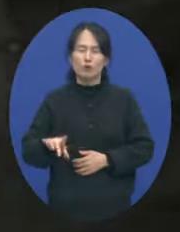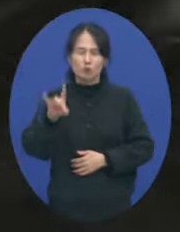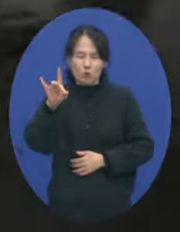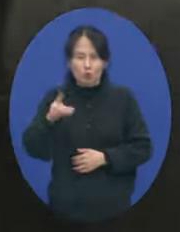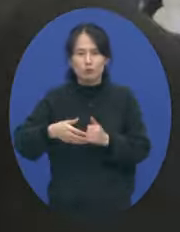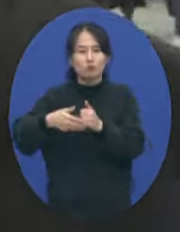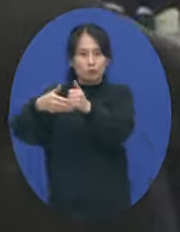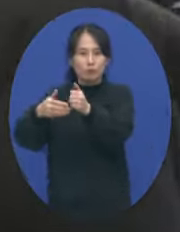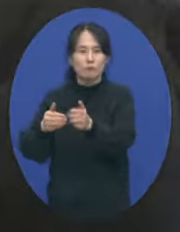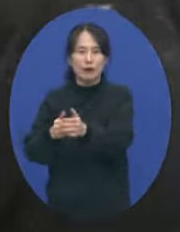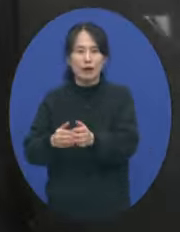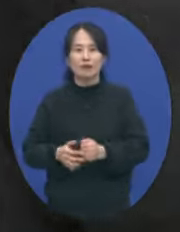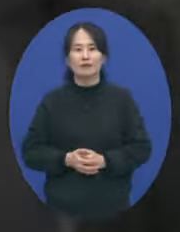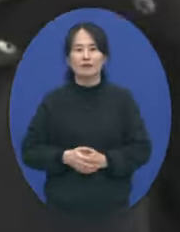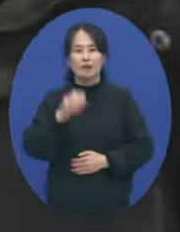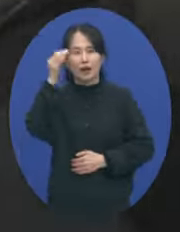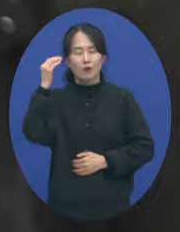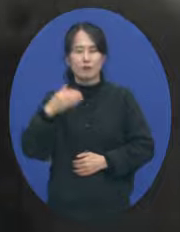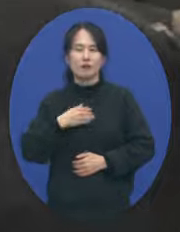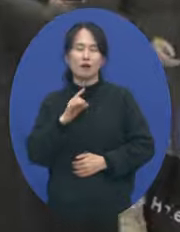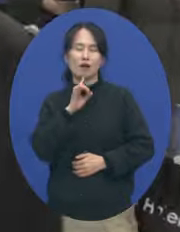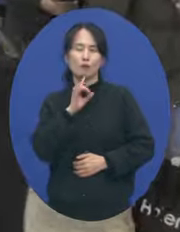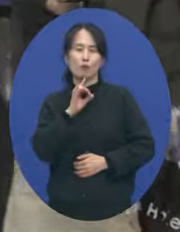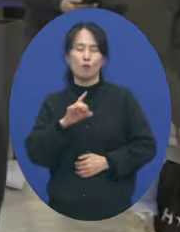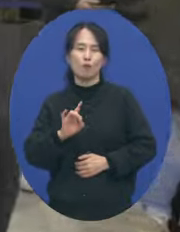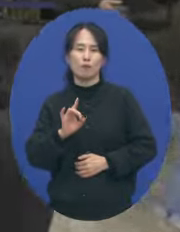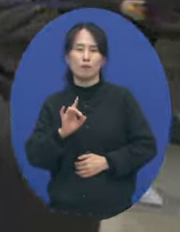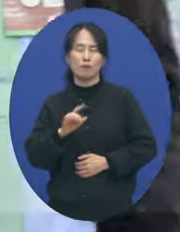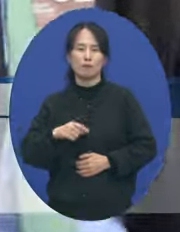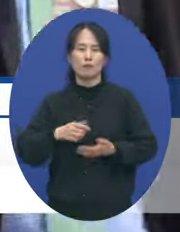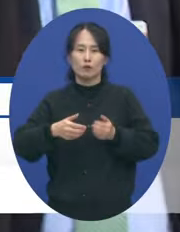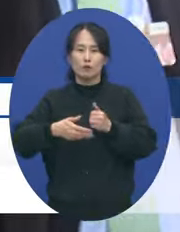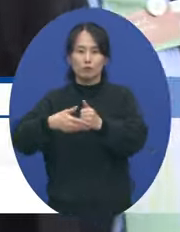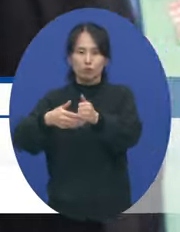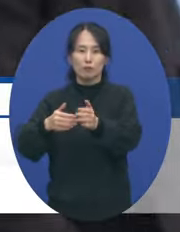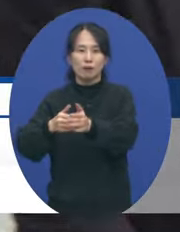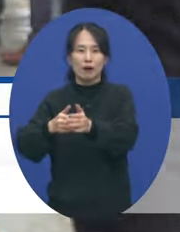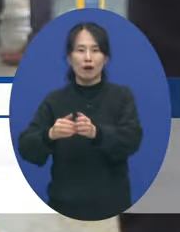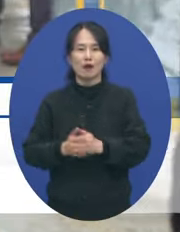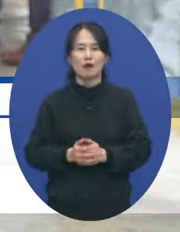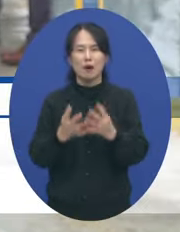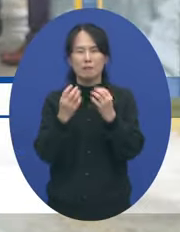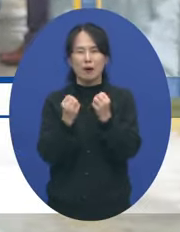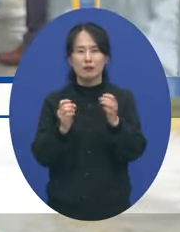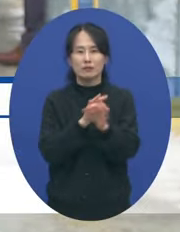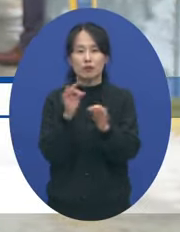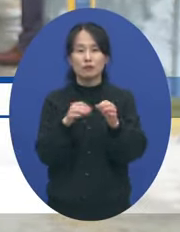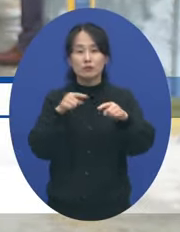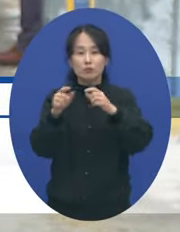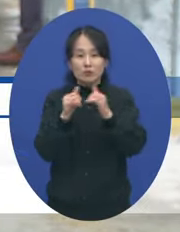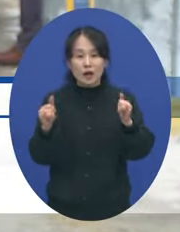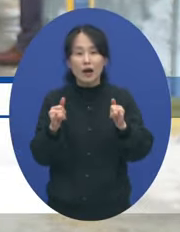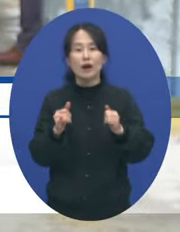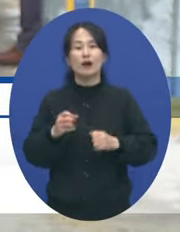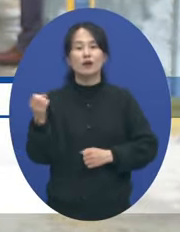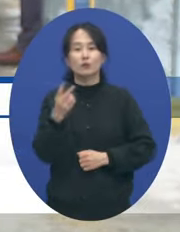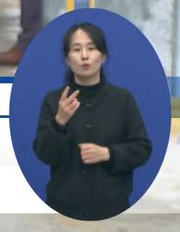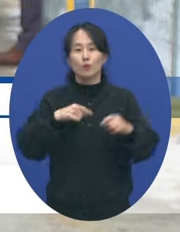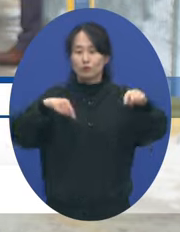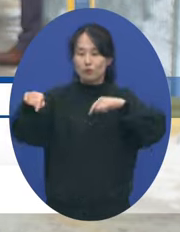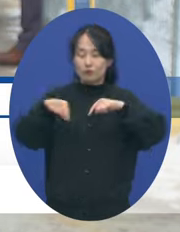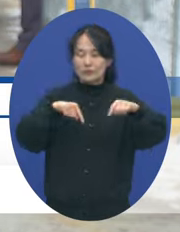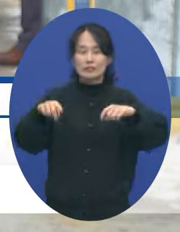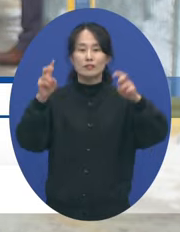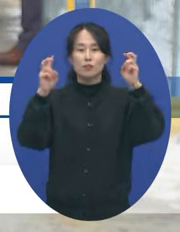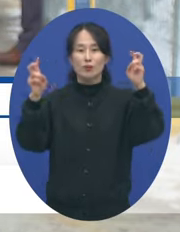초청받았습니다. 한국에서 뭐 제가 유일하게 초청을 받았습니다. 수많은 경제 지도자들뿐만 아니라 정계